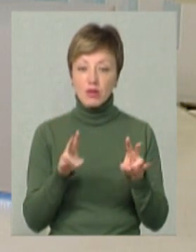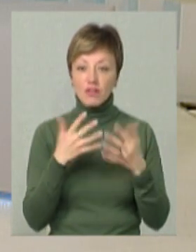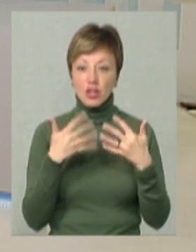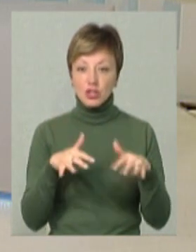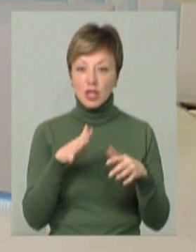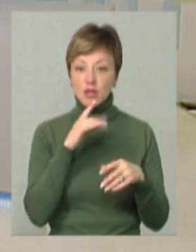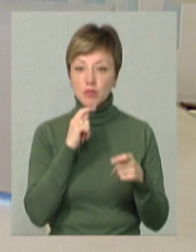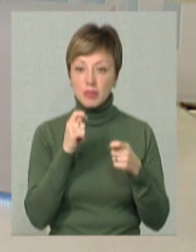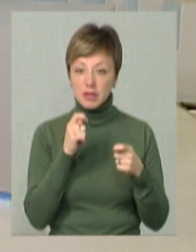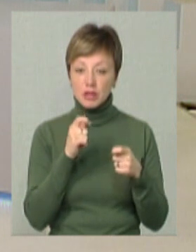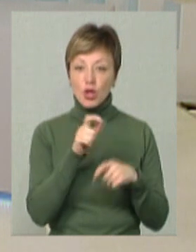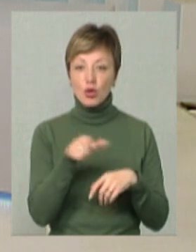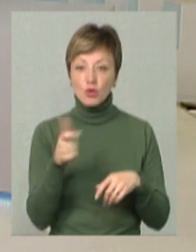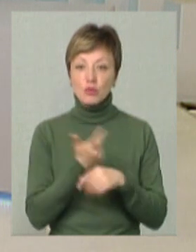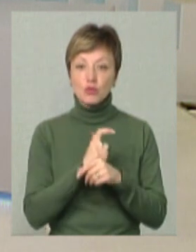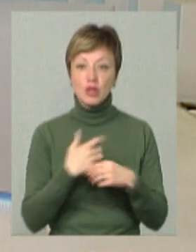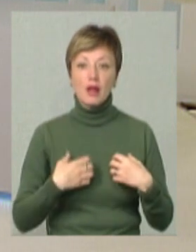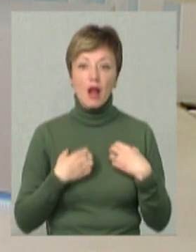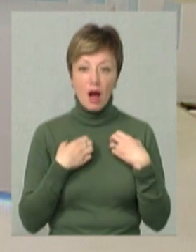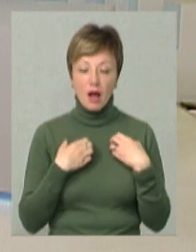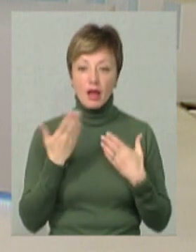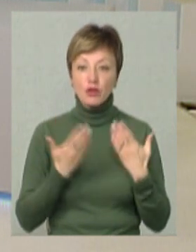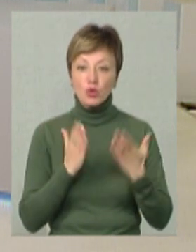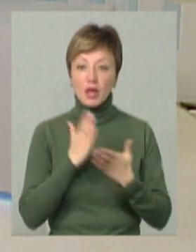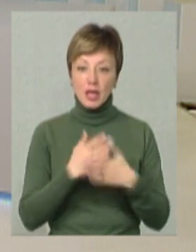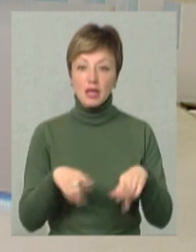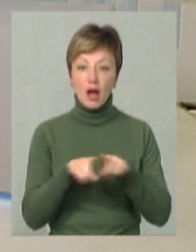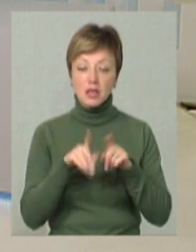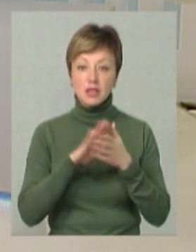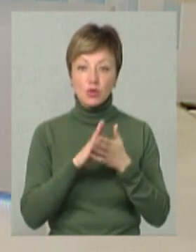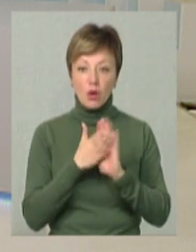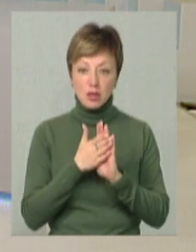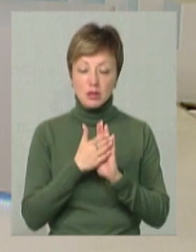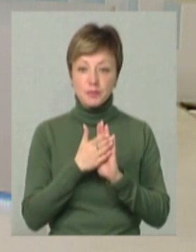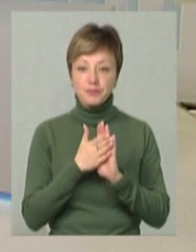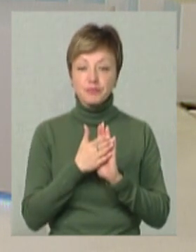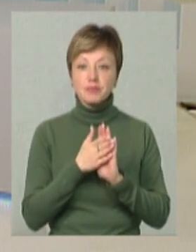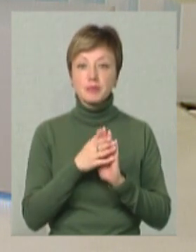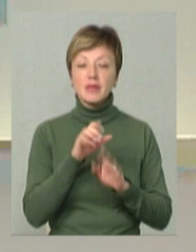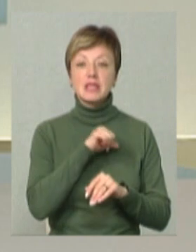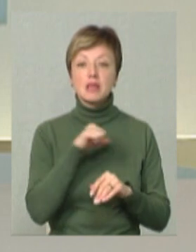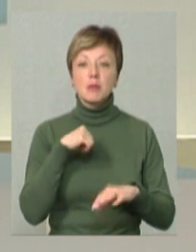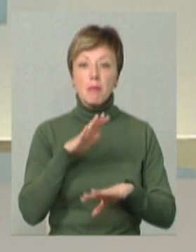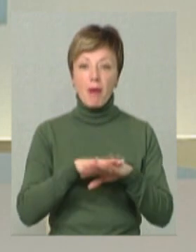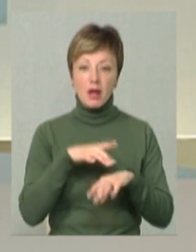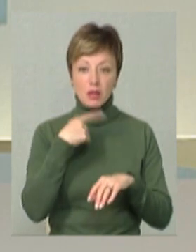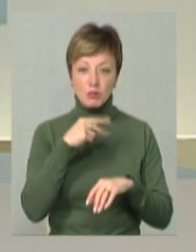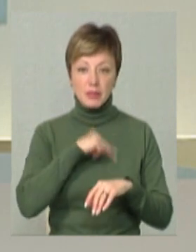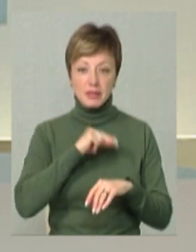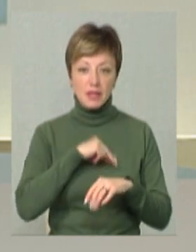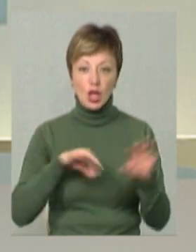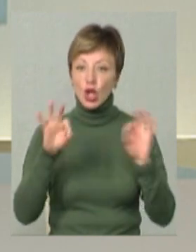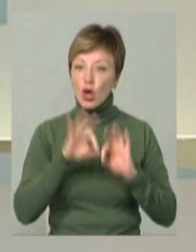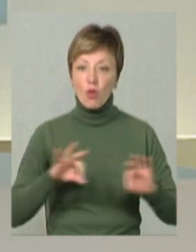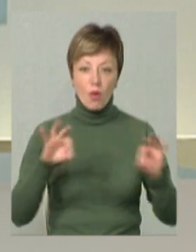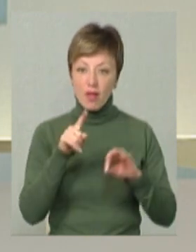пильність. Я розумію, що зараз люди ще більше налякані. Якщо є така ситуація, ну, по-перше, вже навіть самі банки кажуть, що працівник банку